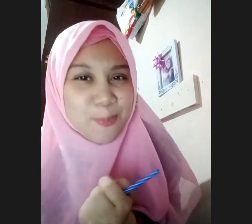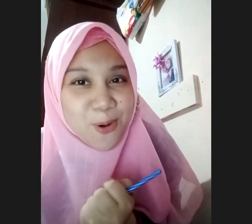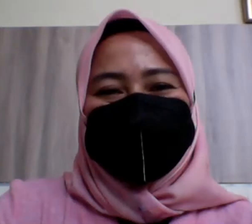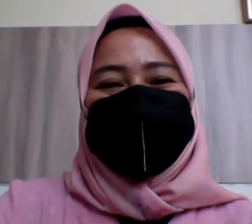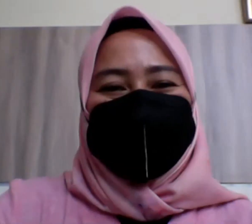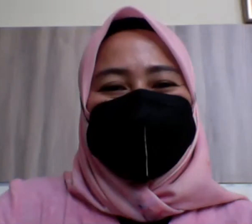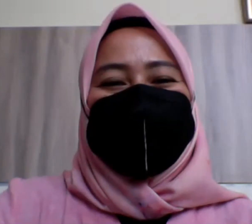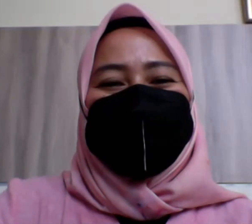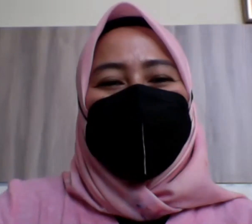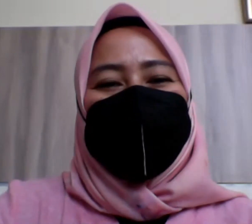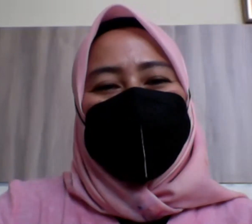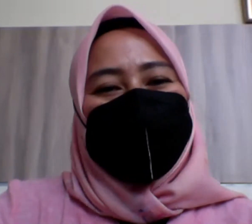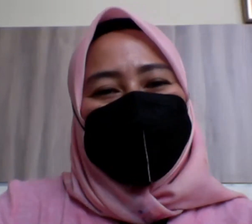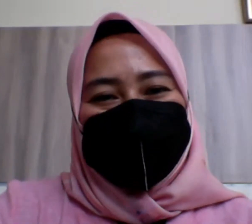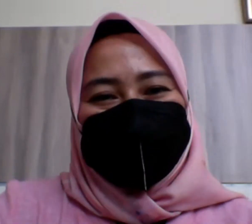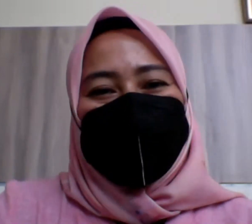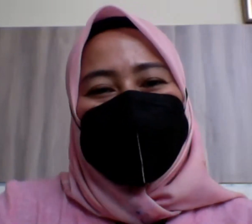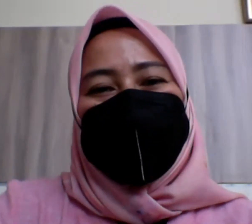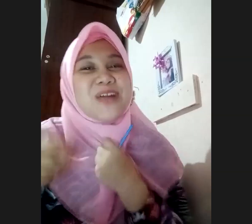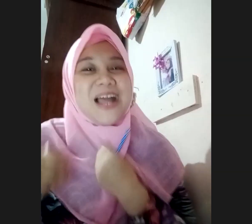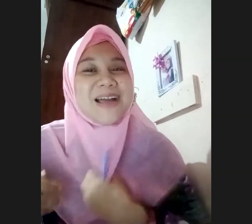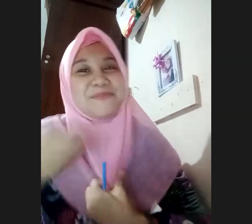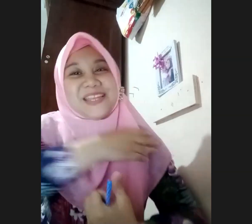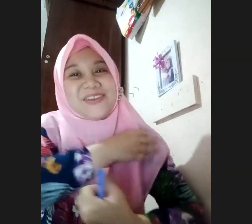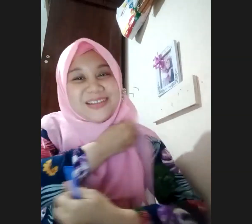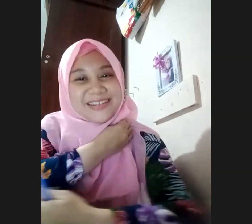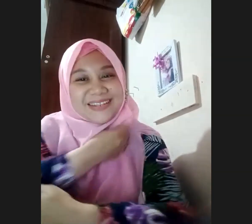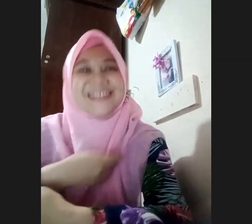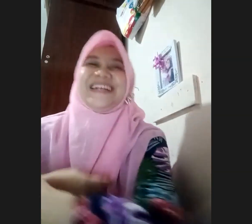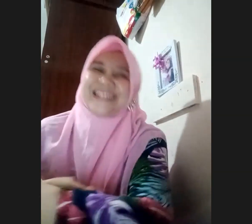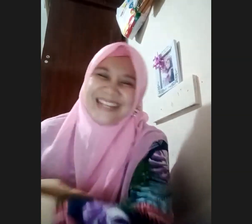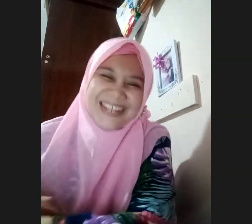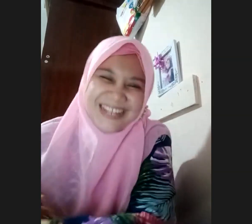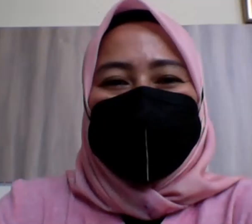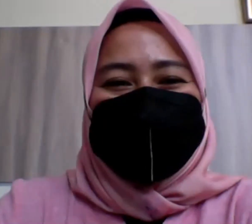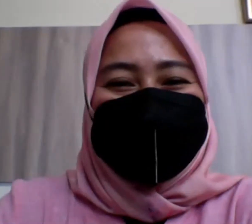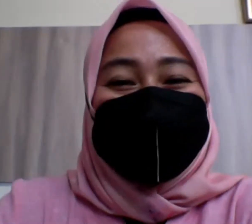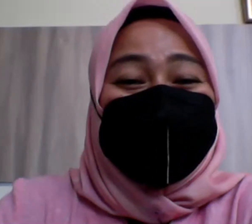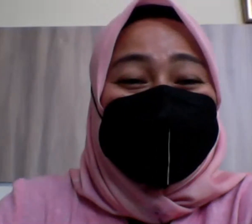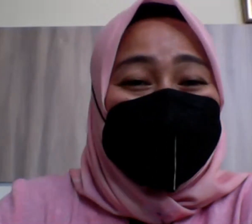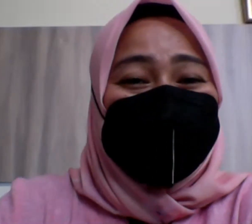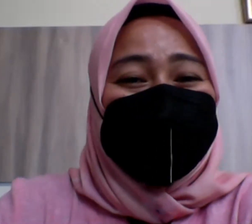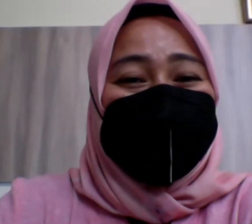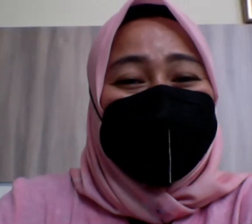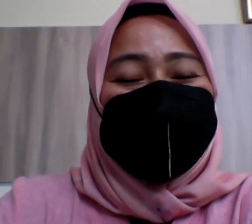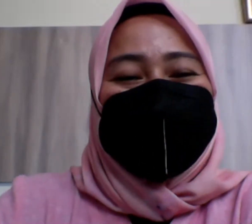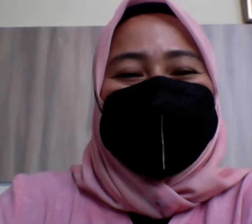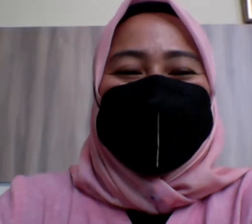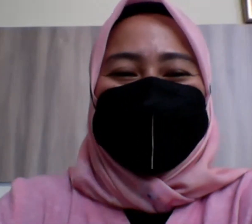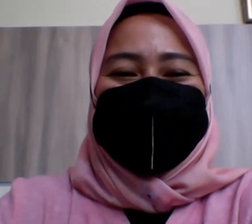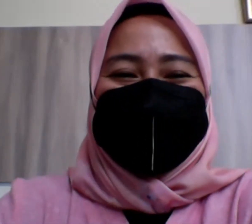Ya, boleh ini. kok. Boleh kok apa gitu misalnya, nggak masalah. Kita kan di sini diskusi ya Bu